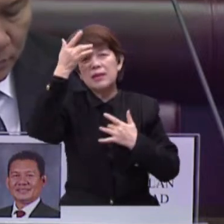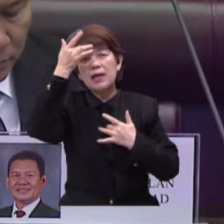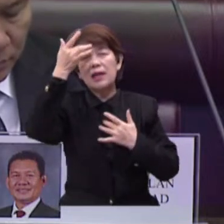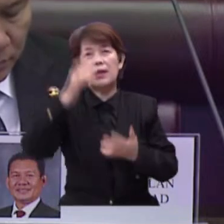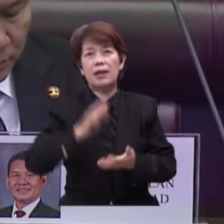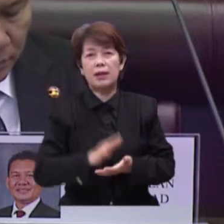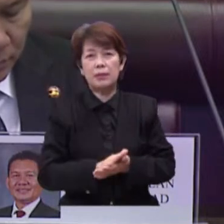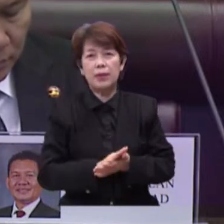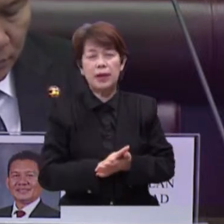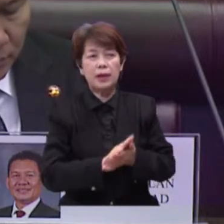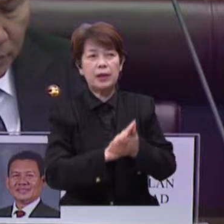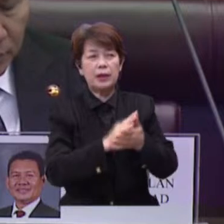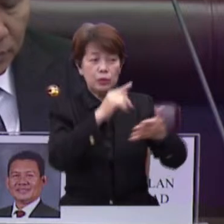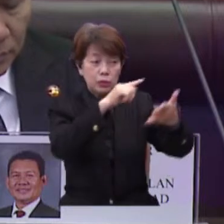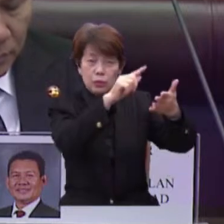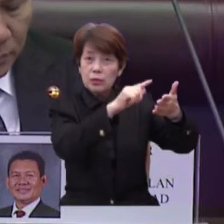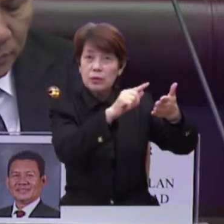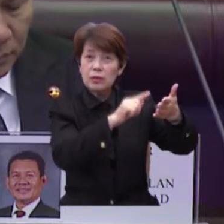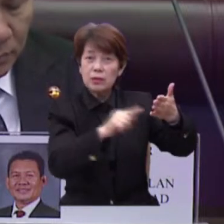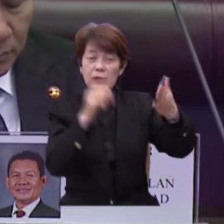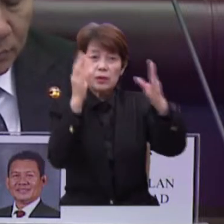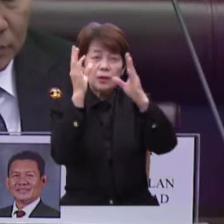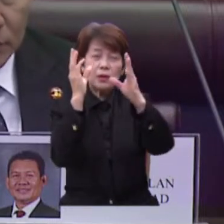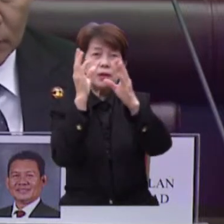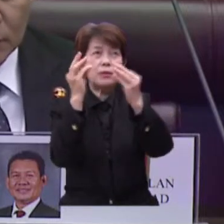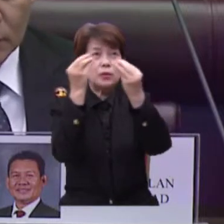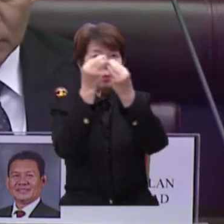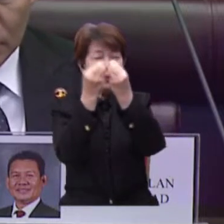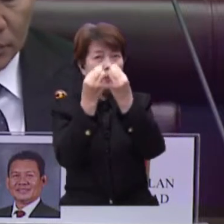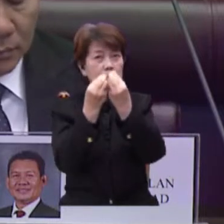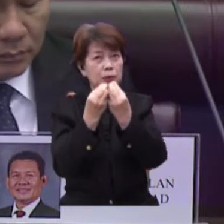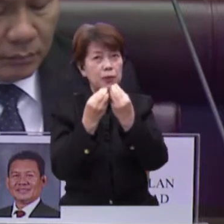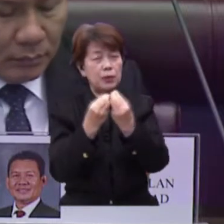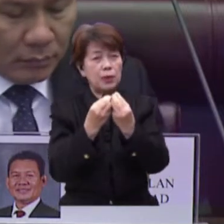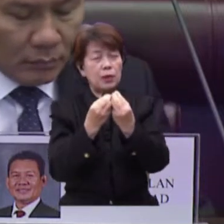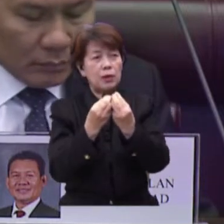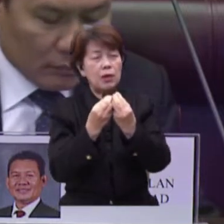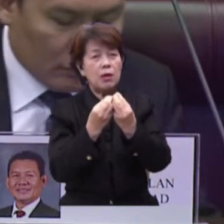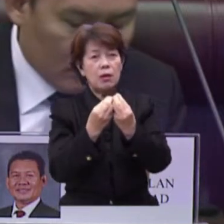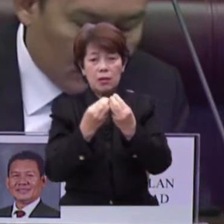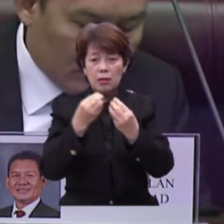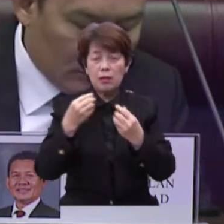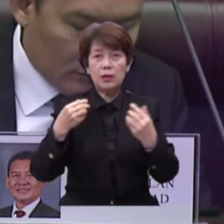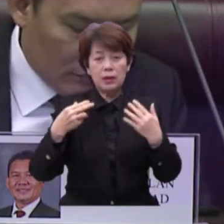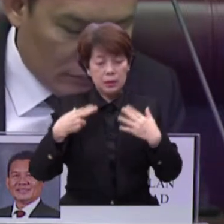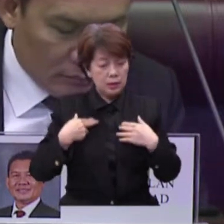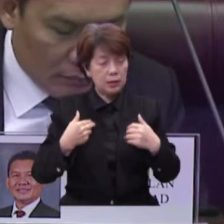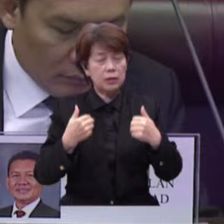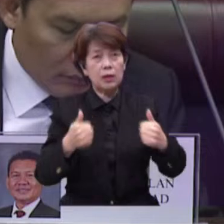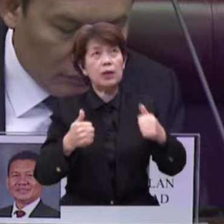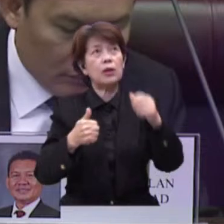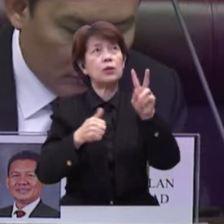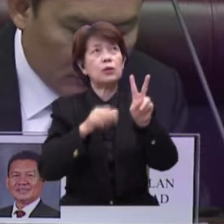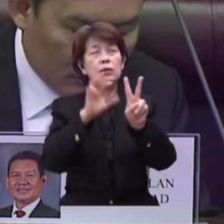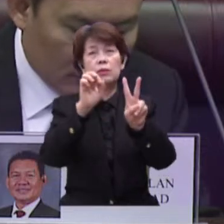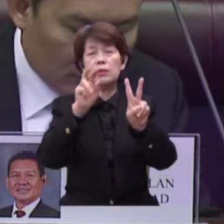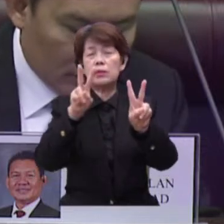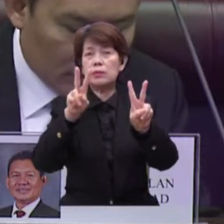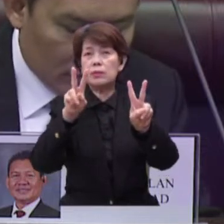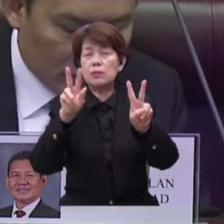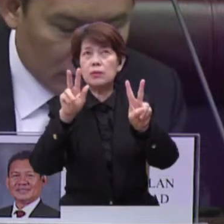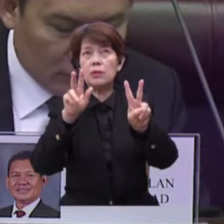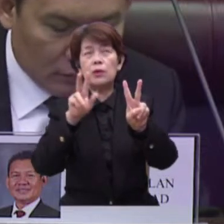statistik daripada kajian yang dilakukan oleh Kementerian Kesehatan pada tahun-tahun 2015